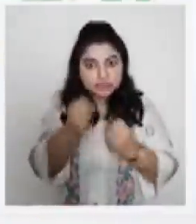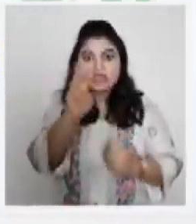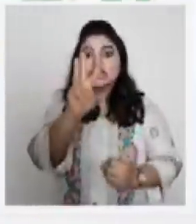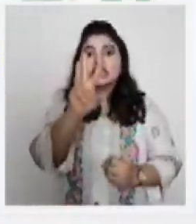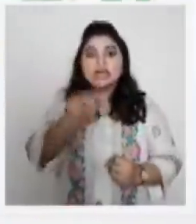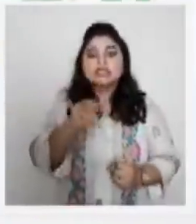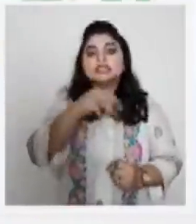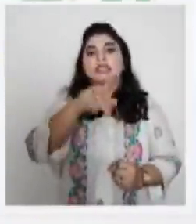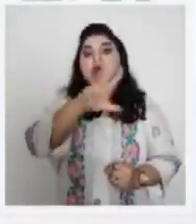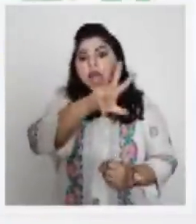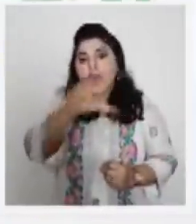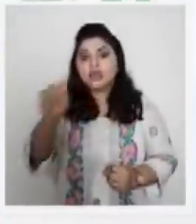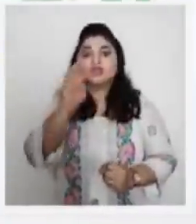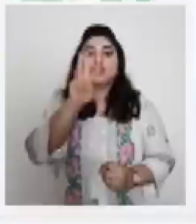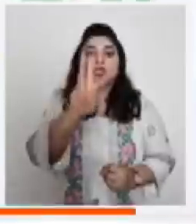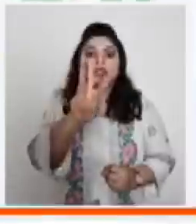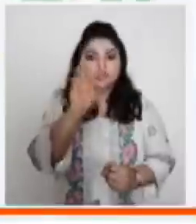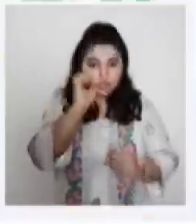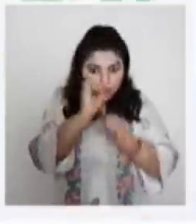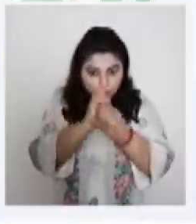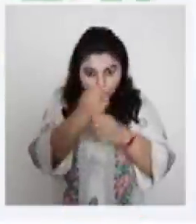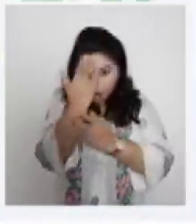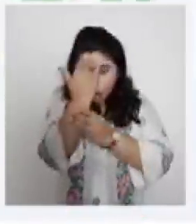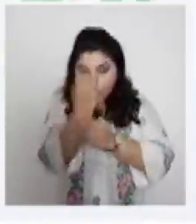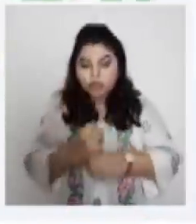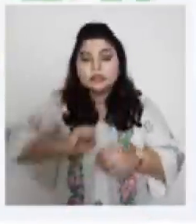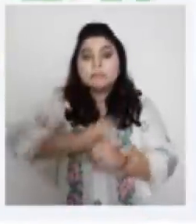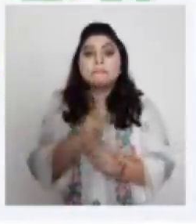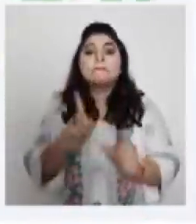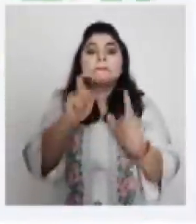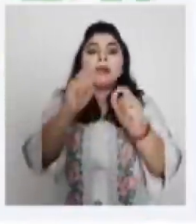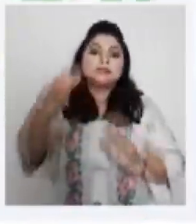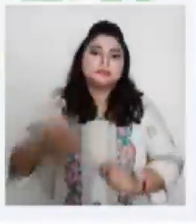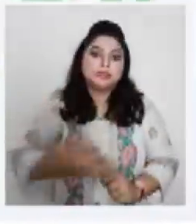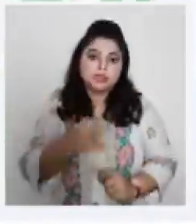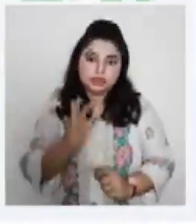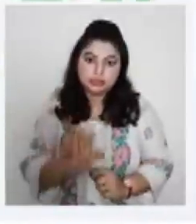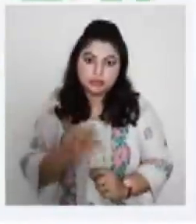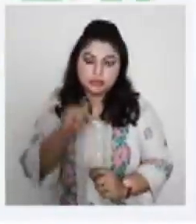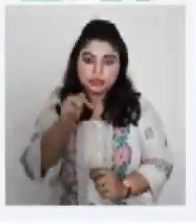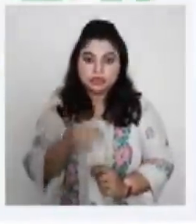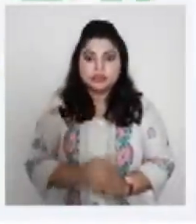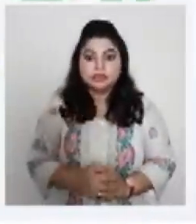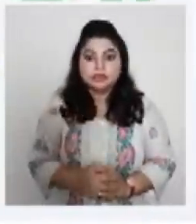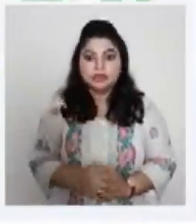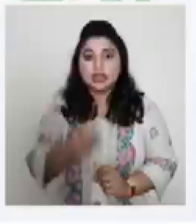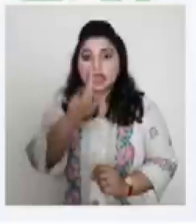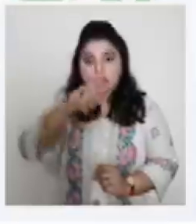৫,৬৭,৫০৩টি নমুনা। গত ২৪ ঘন্টা যা পরীক্ষা হয়েছে তাতে শনাক্ত হয়েছে ৩,৮০৩ জন। শনাক্তের